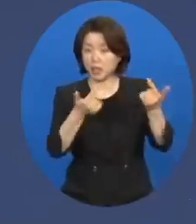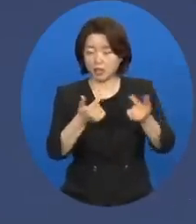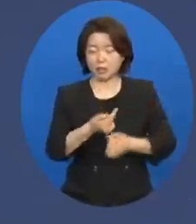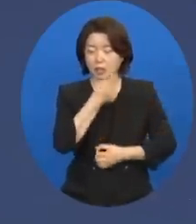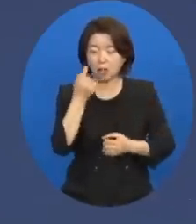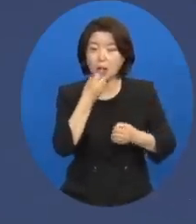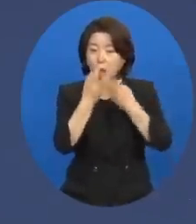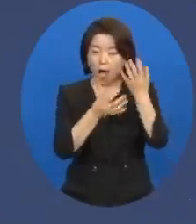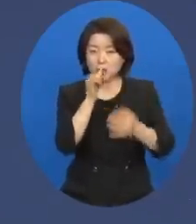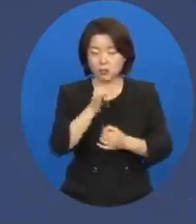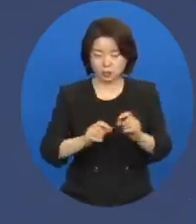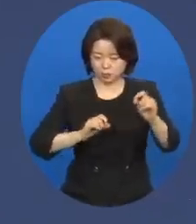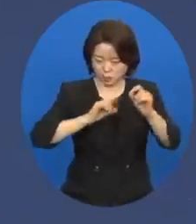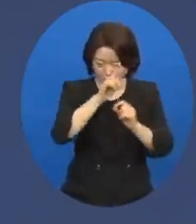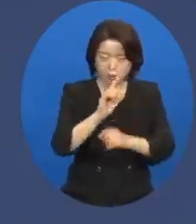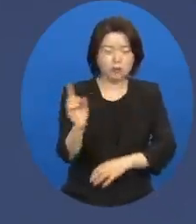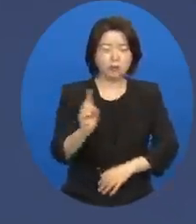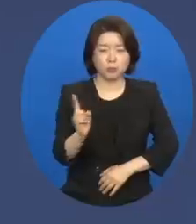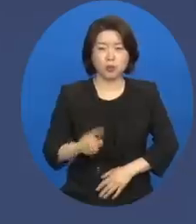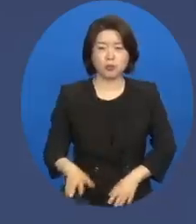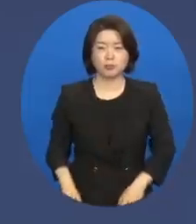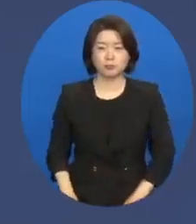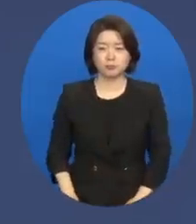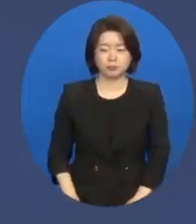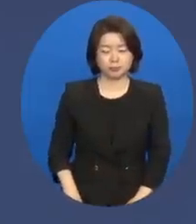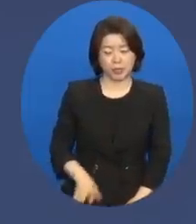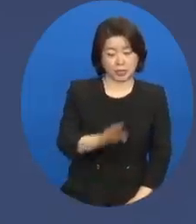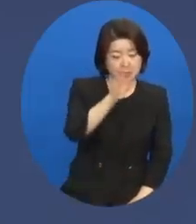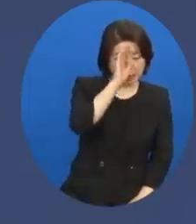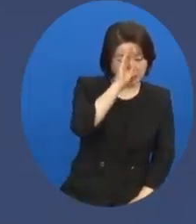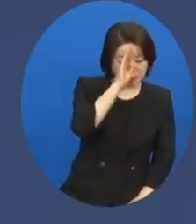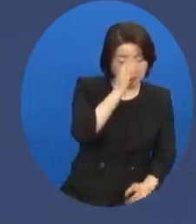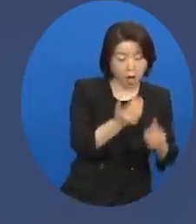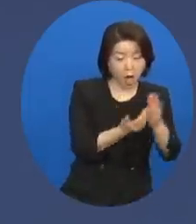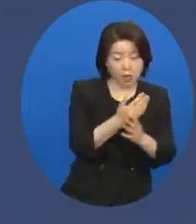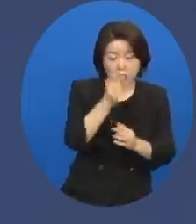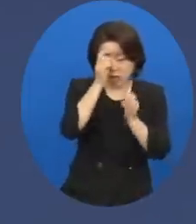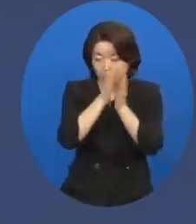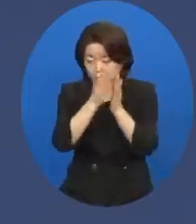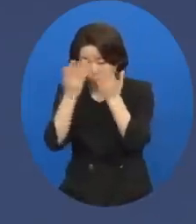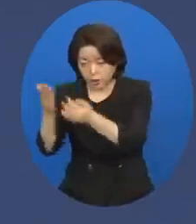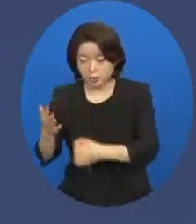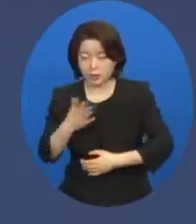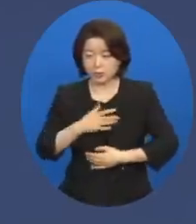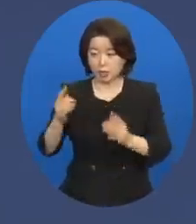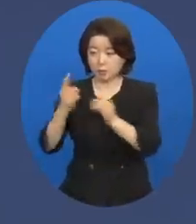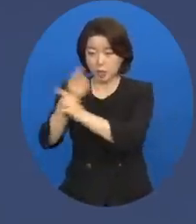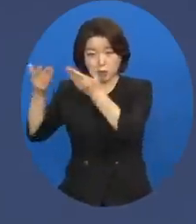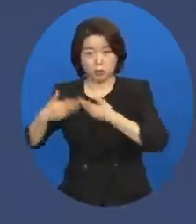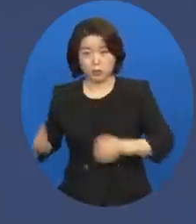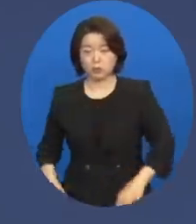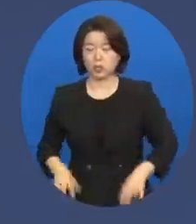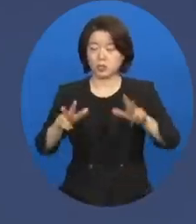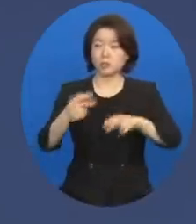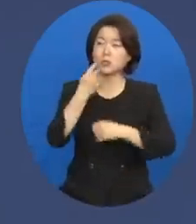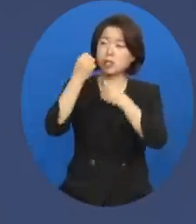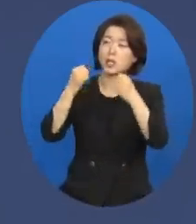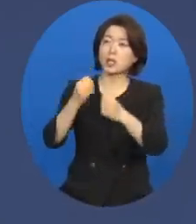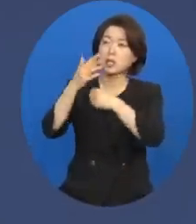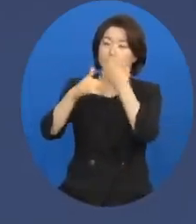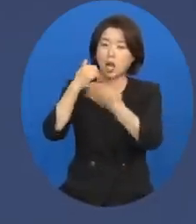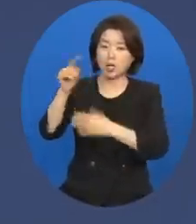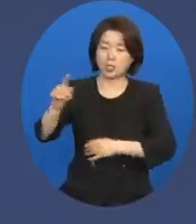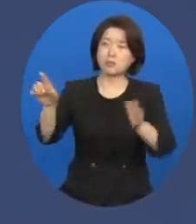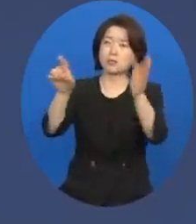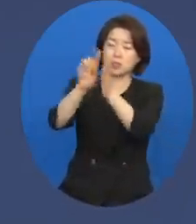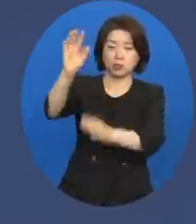근데 대부분 이런 거였어요. 나 이렇게 이렇게 병들었는데 이렇게 기도했더니 날 고쳐줘서 살아계신 하나님을 내가